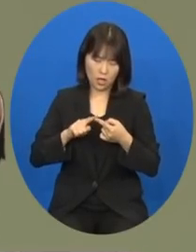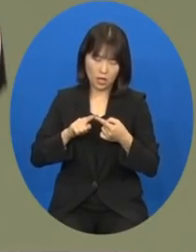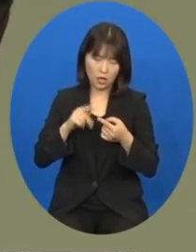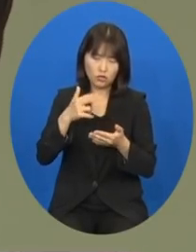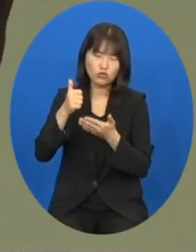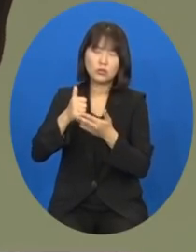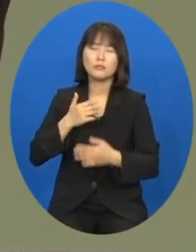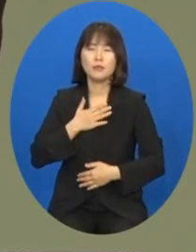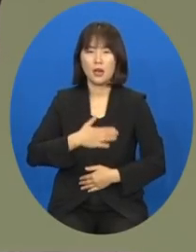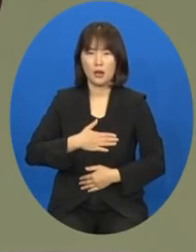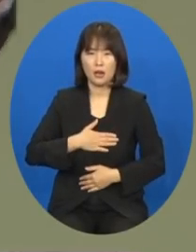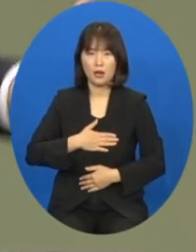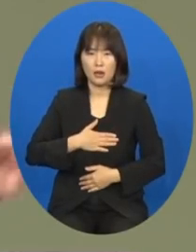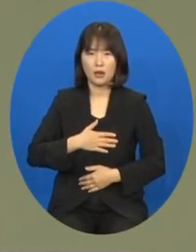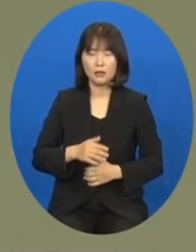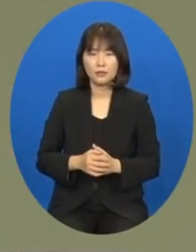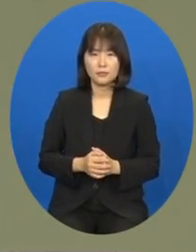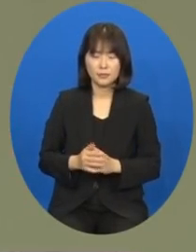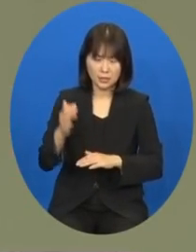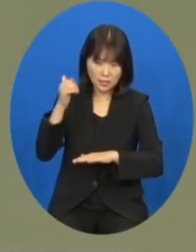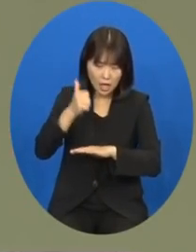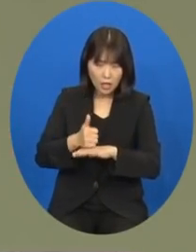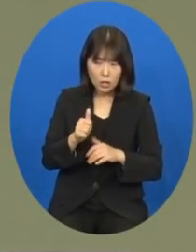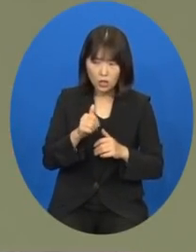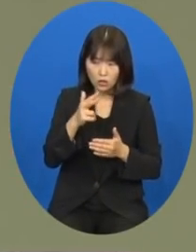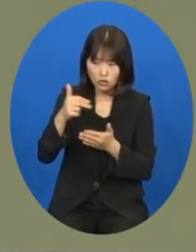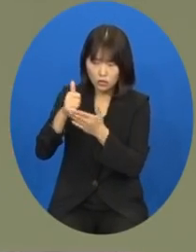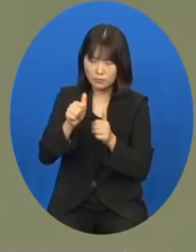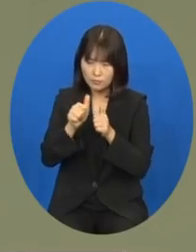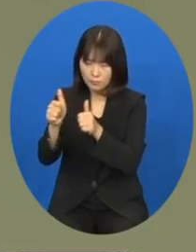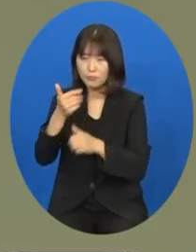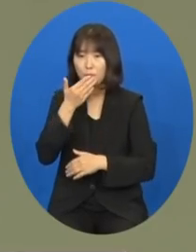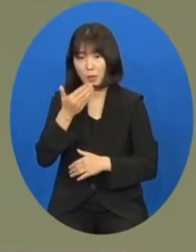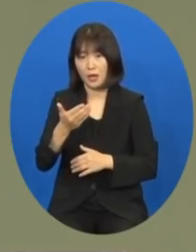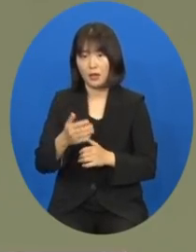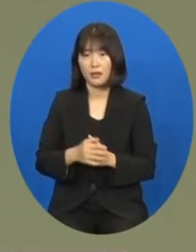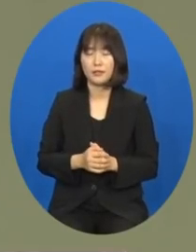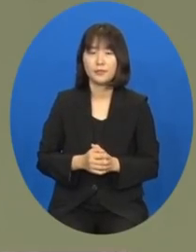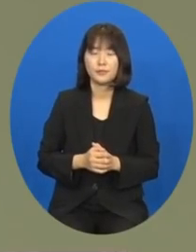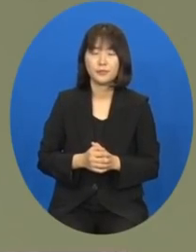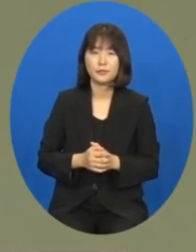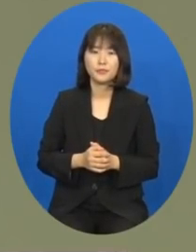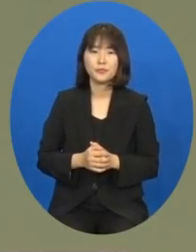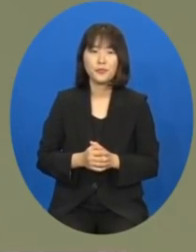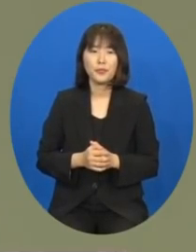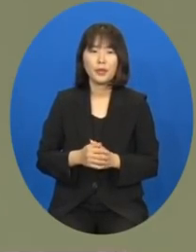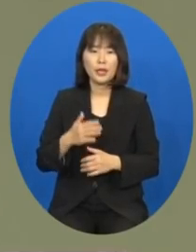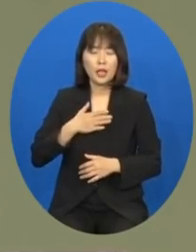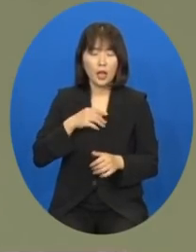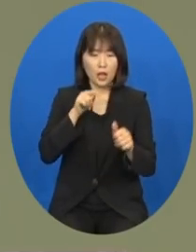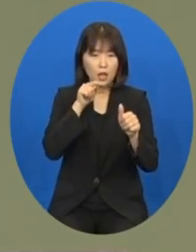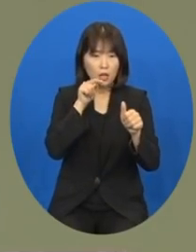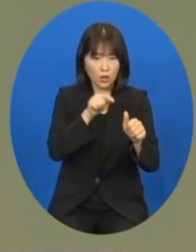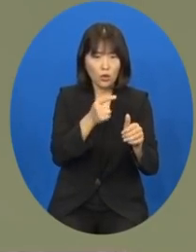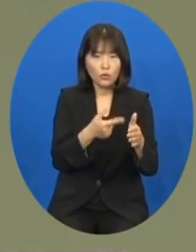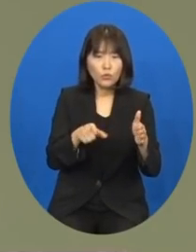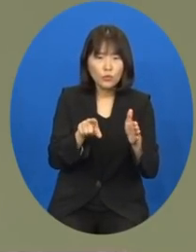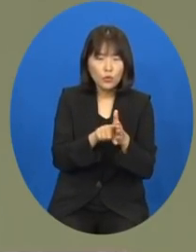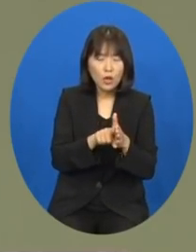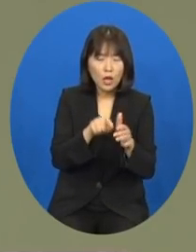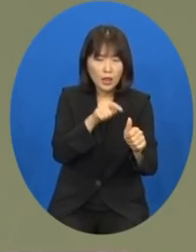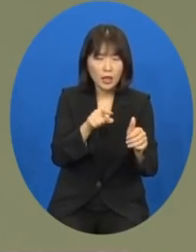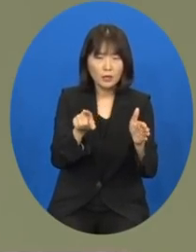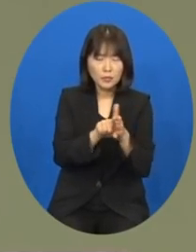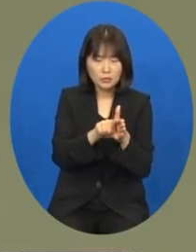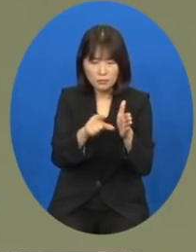주님을 따라 갖게 된 박 하셨지 누가복음 22장 해도요 내가 너를 위한 너의 믿음이 떨어지지